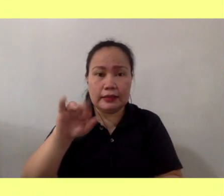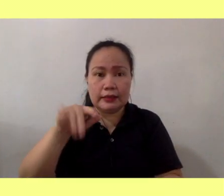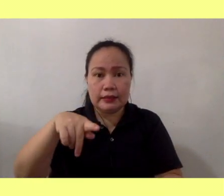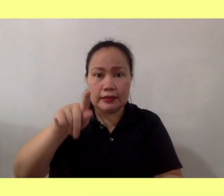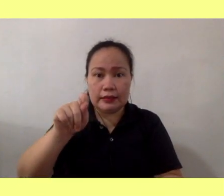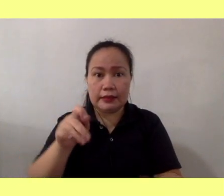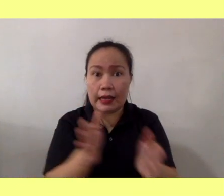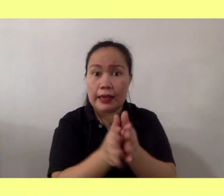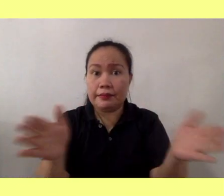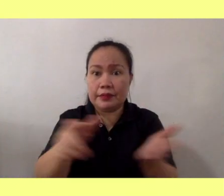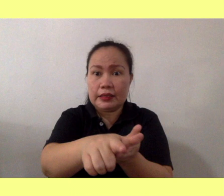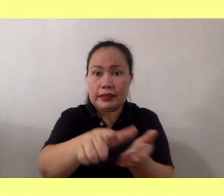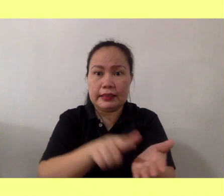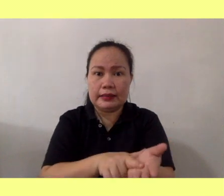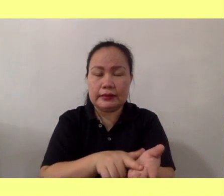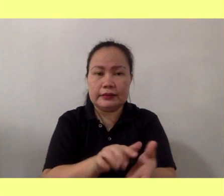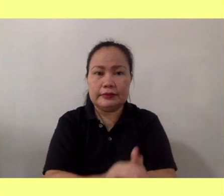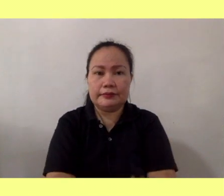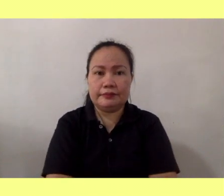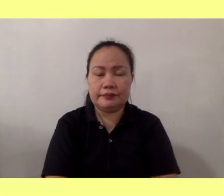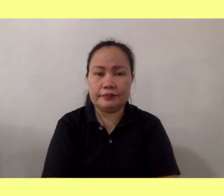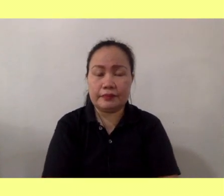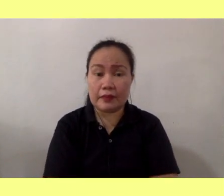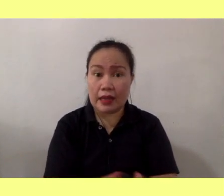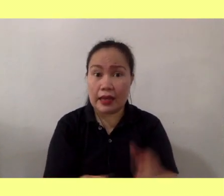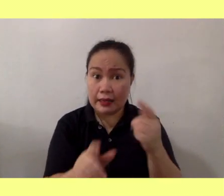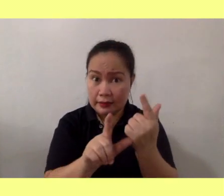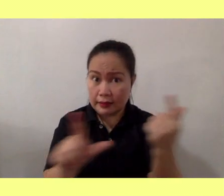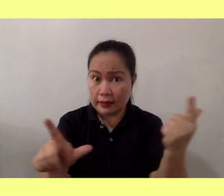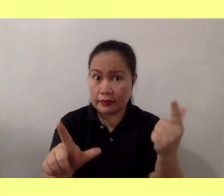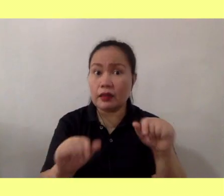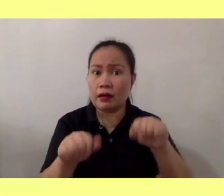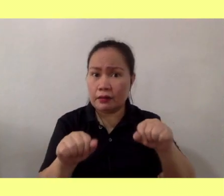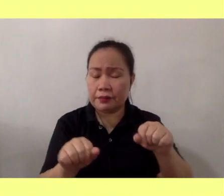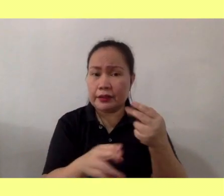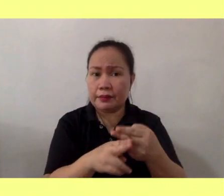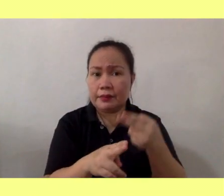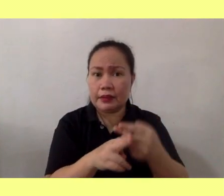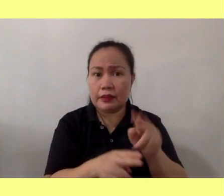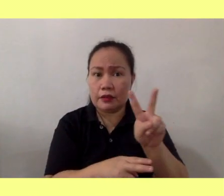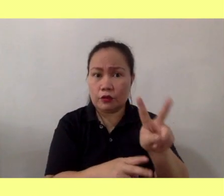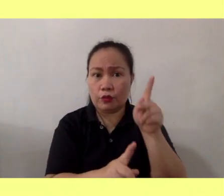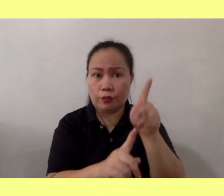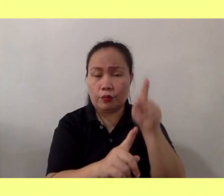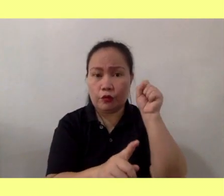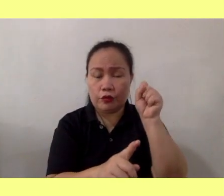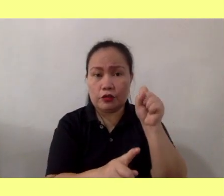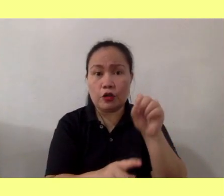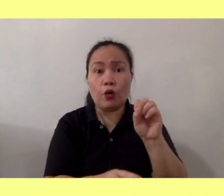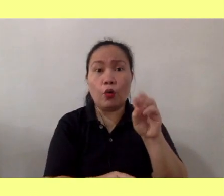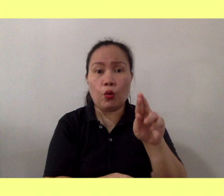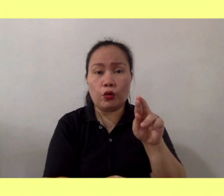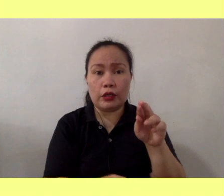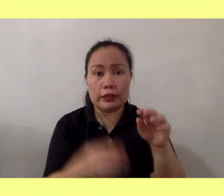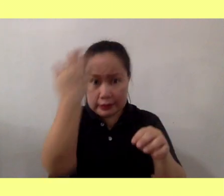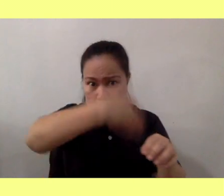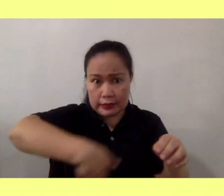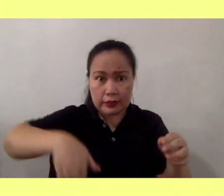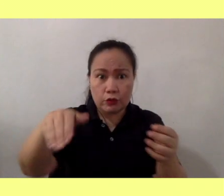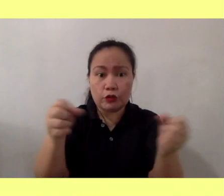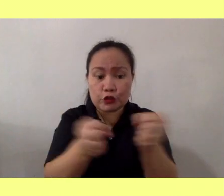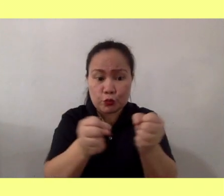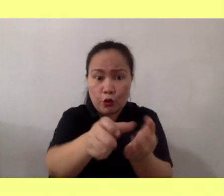difference niya sa line, ang line, pwede mo siyang pangalanan ng 2 points or single script, small